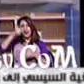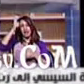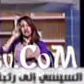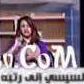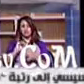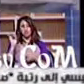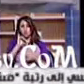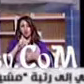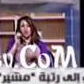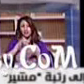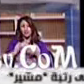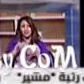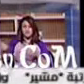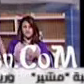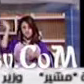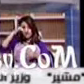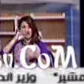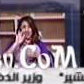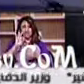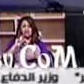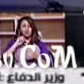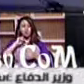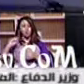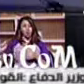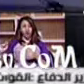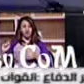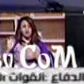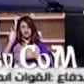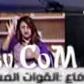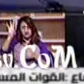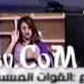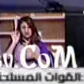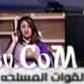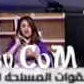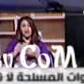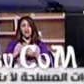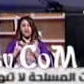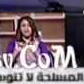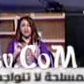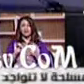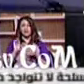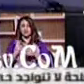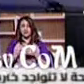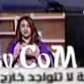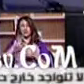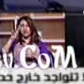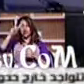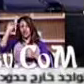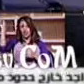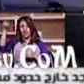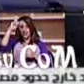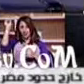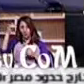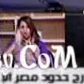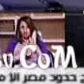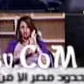الاعتبار ان الفتره اللي جايه لازم يتم اختيار المحافظ بالانتخاب يعني نشوف الدول المتقدمه بيختارهم